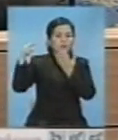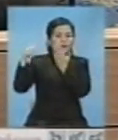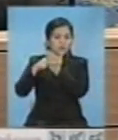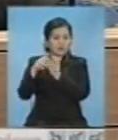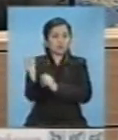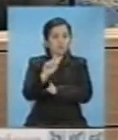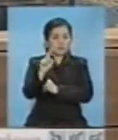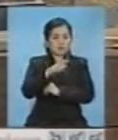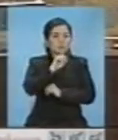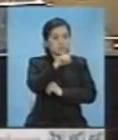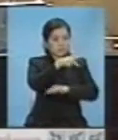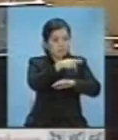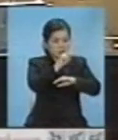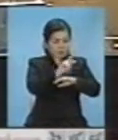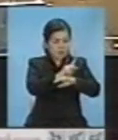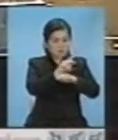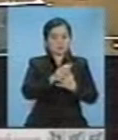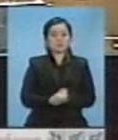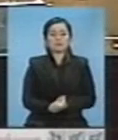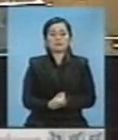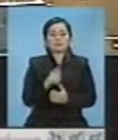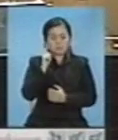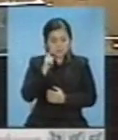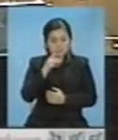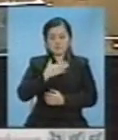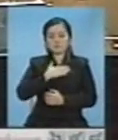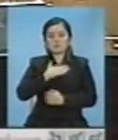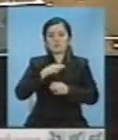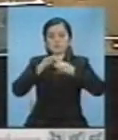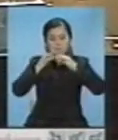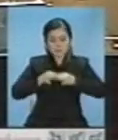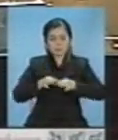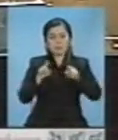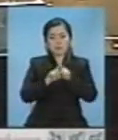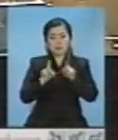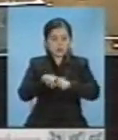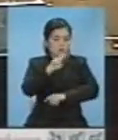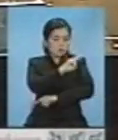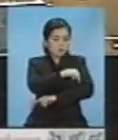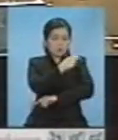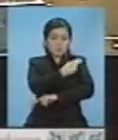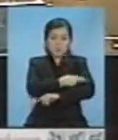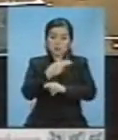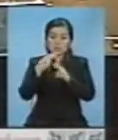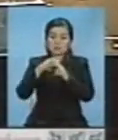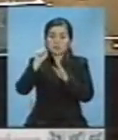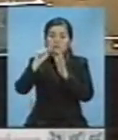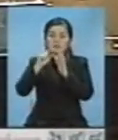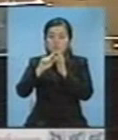ฮะเมื่อกี้ที่จริงผมกำลังจะวินิจฉัยพอดีมีคุณหมอสุขิตประท้วงแล้วเห็นท่านจุ